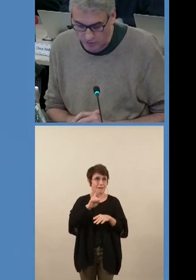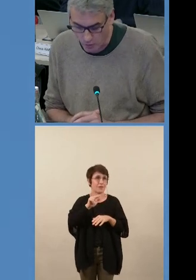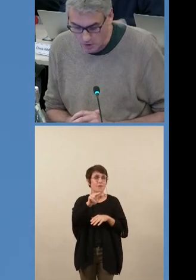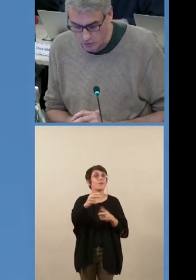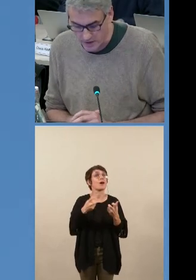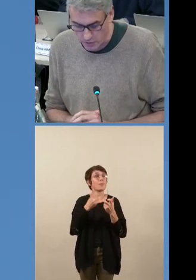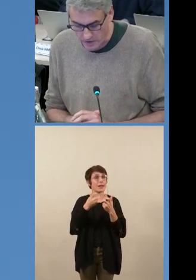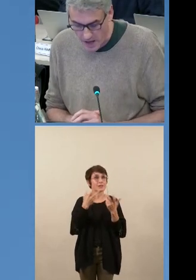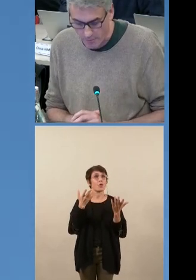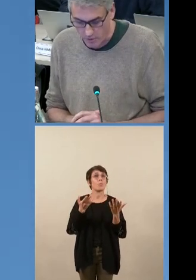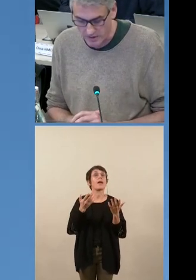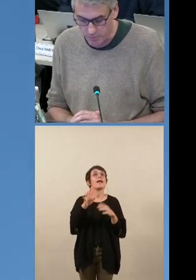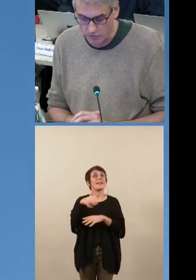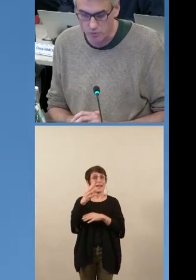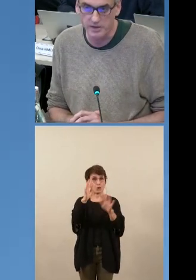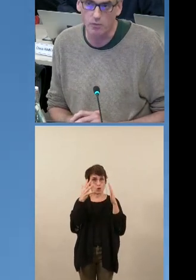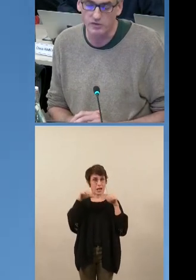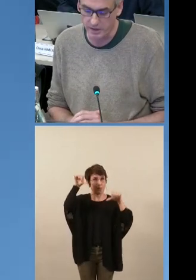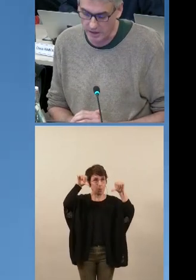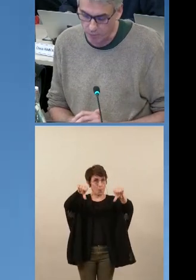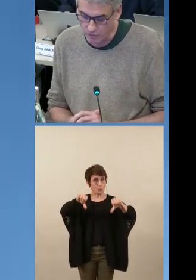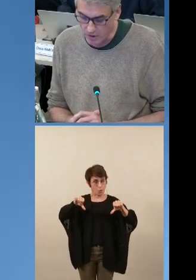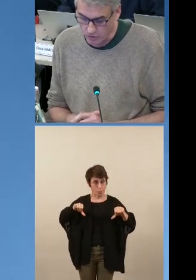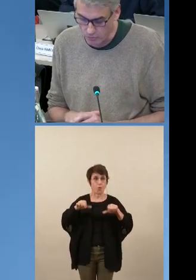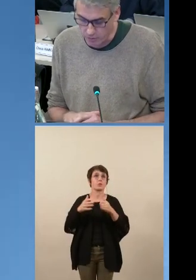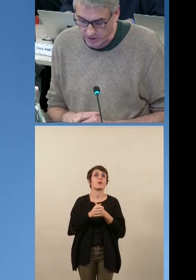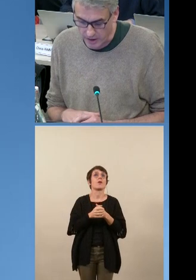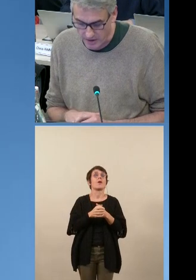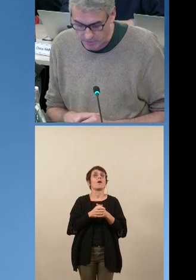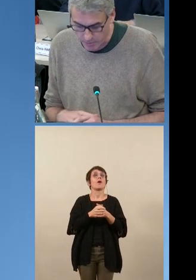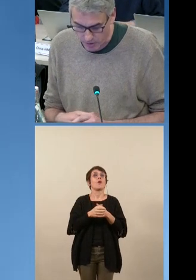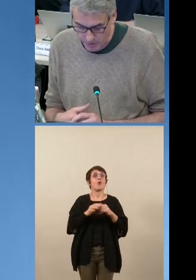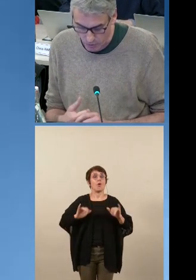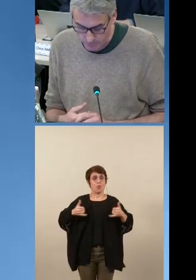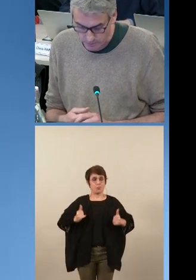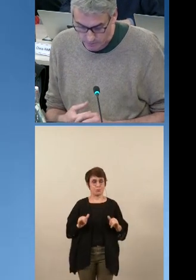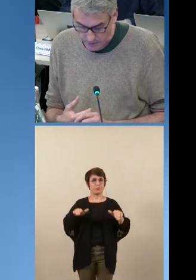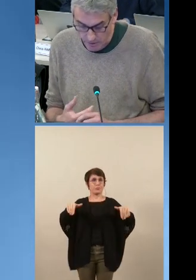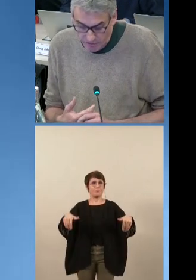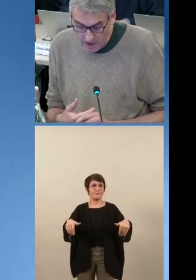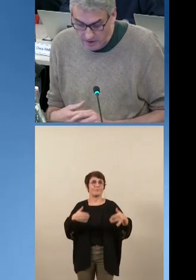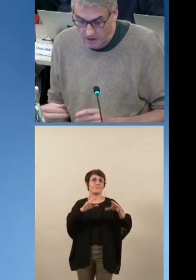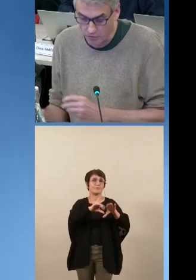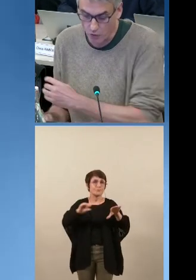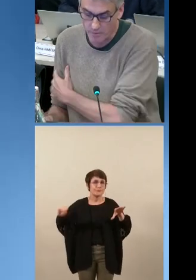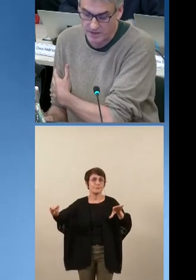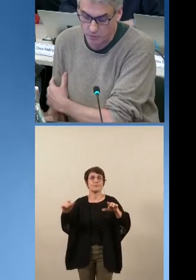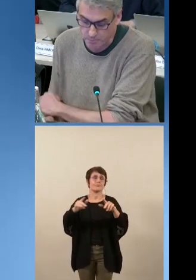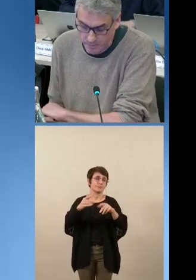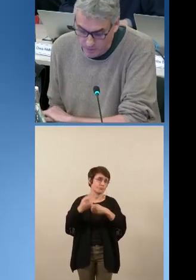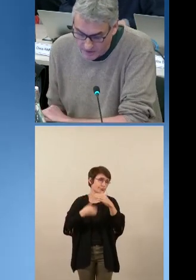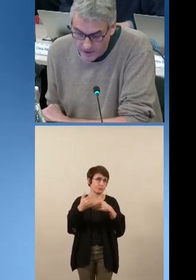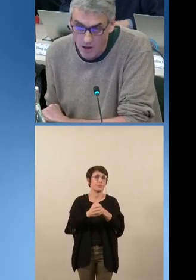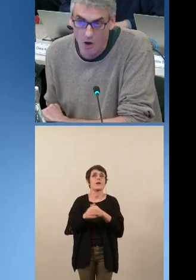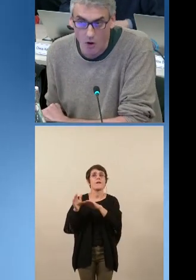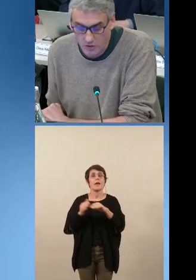plantation de 14 arbres la dépose de mobilier routier et la pose de mobilier adapté pour les piétons et enfin les travaux de réaménagement du parc